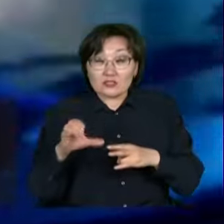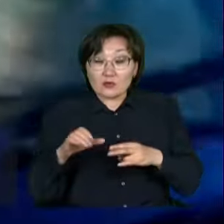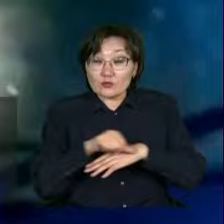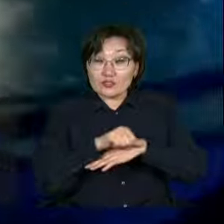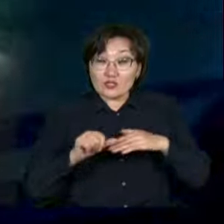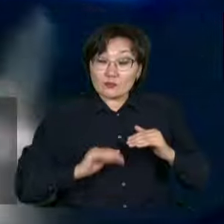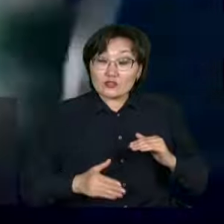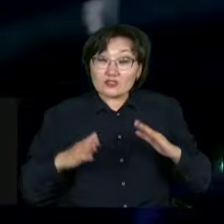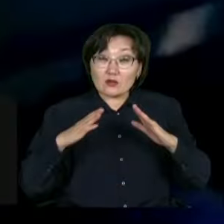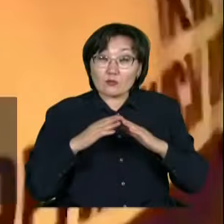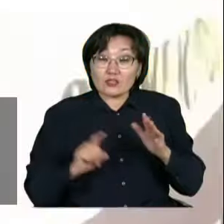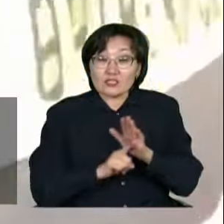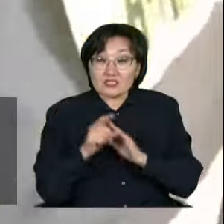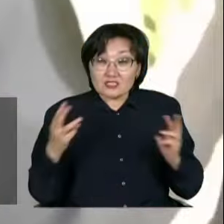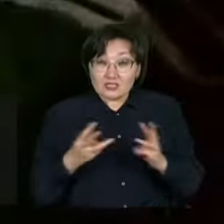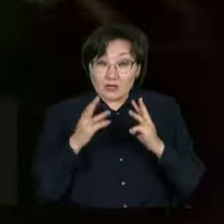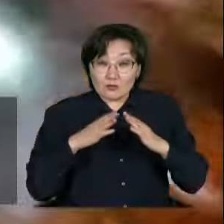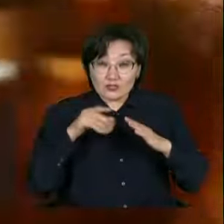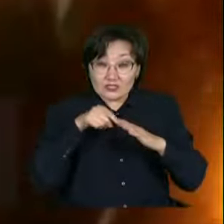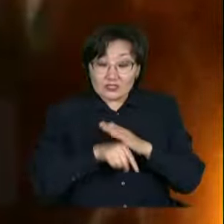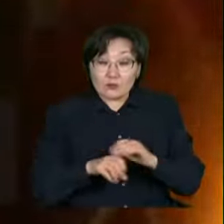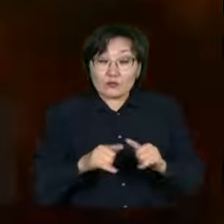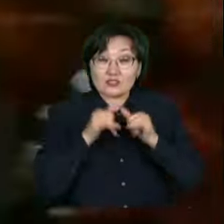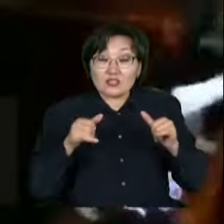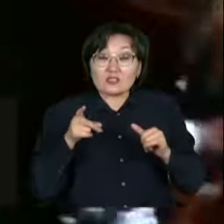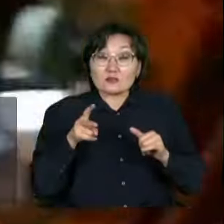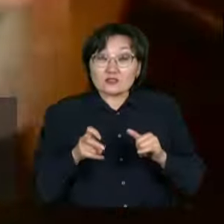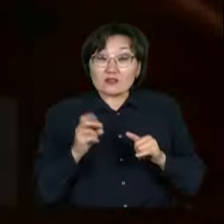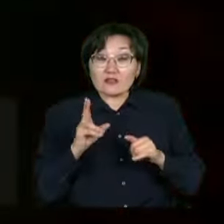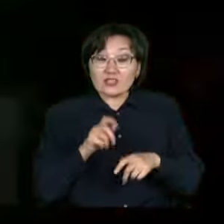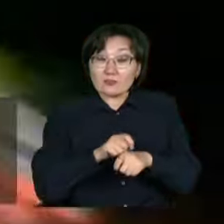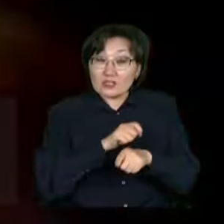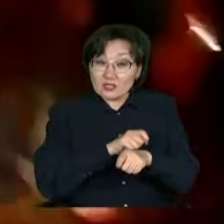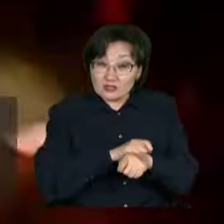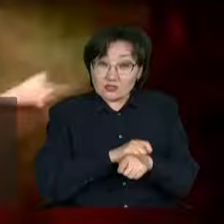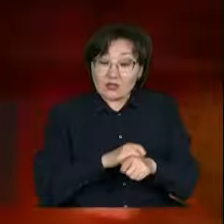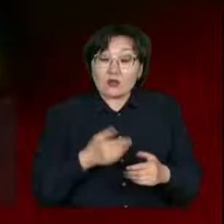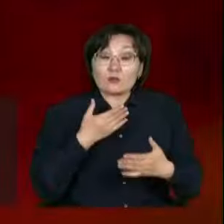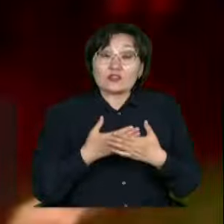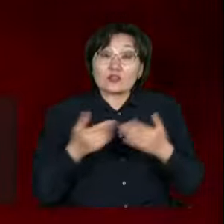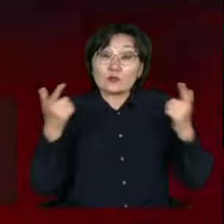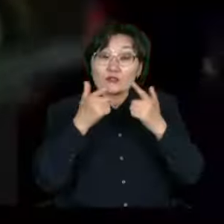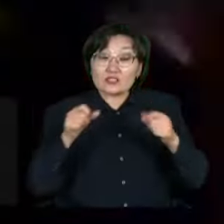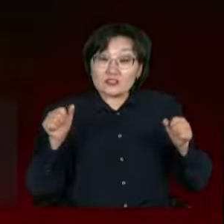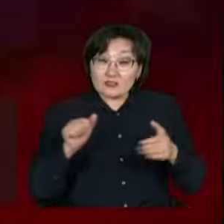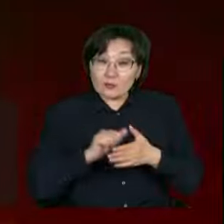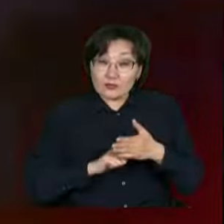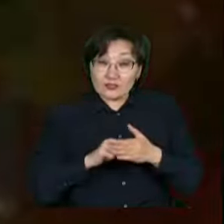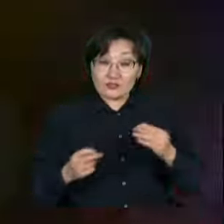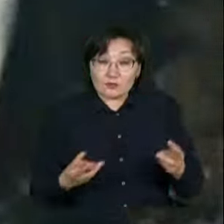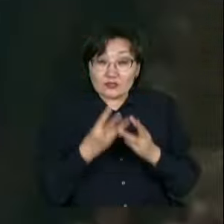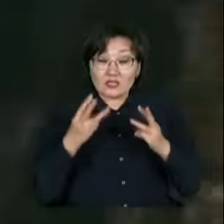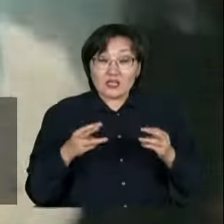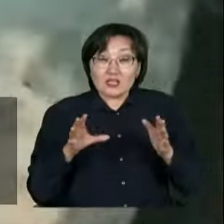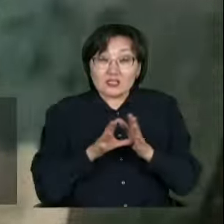территории частного дома вспыхнул сарай. Огонь охватил больше 200 квадратных метров. По предварительным данным, причиной возгорания стало